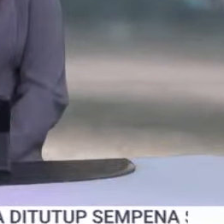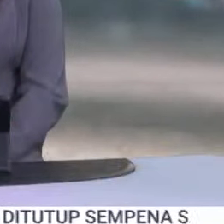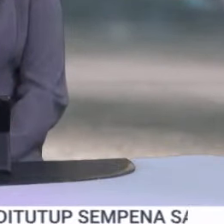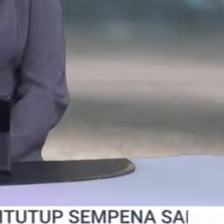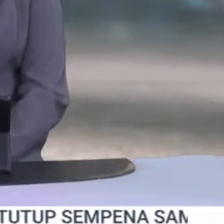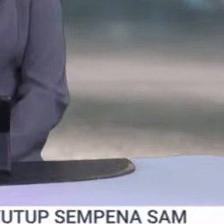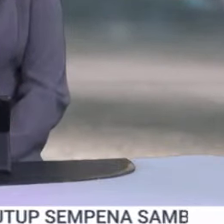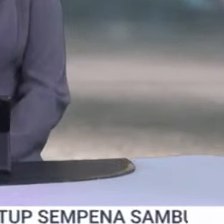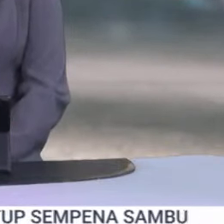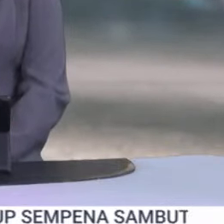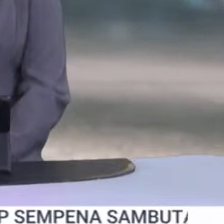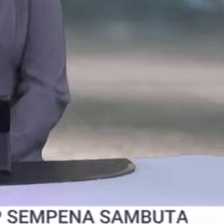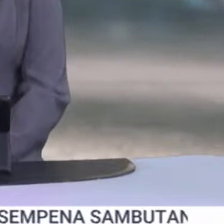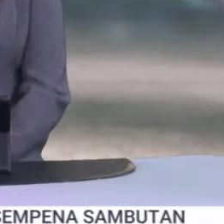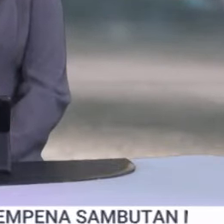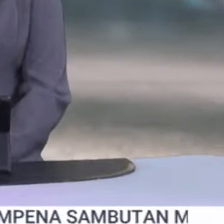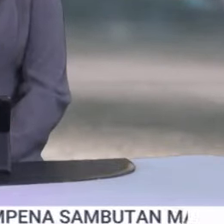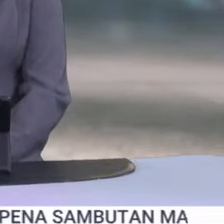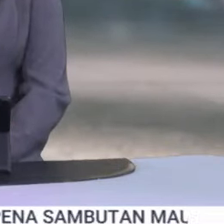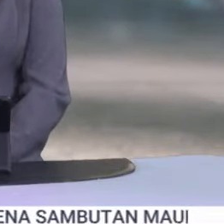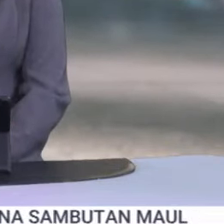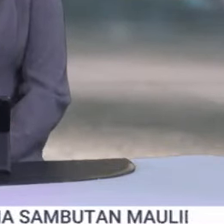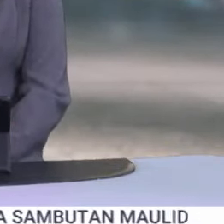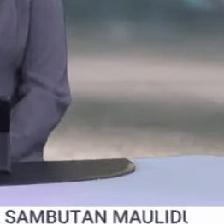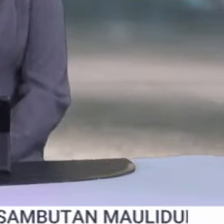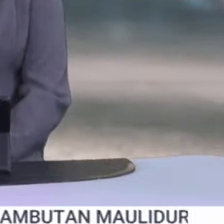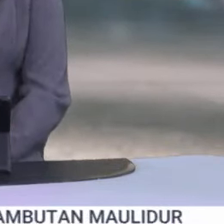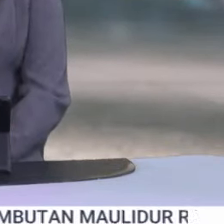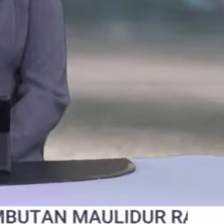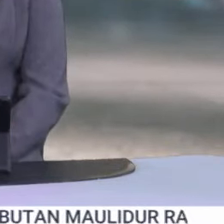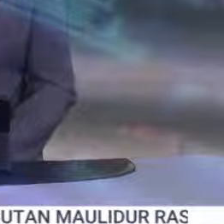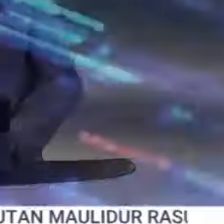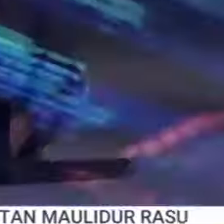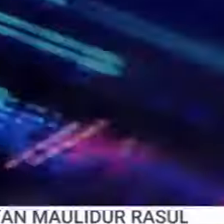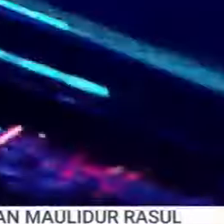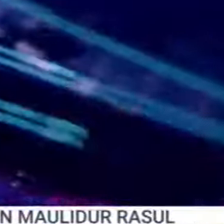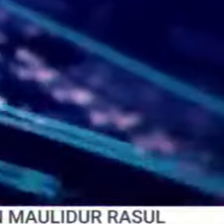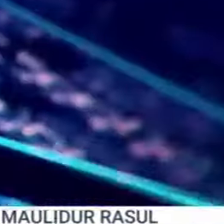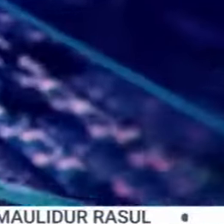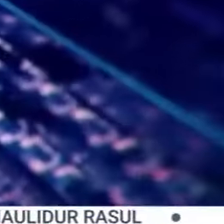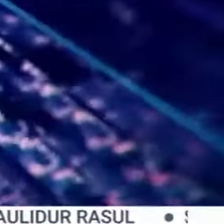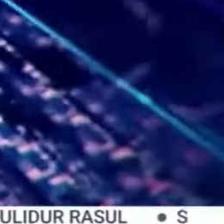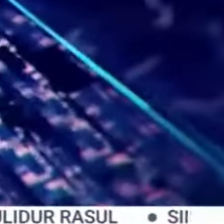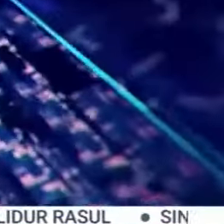Berita perdana diteruskan dengan Stadium RTM. Malam ini bersama Otto Osman, silakan.